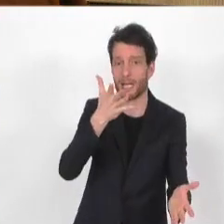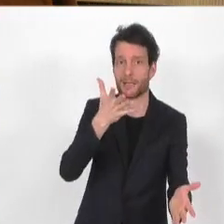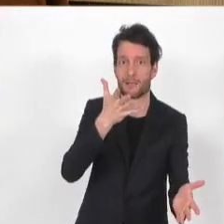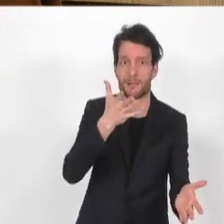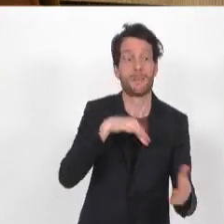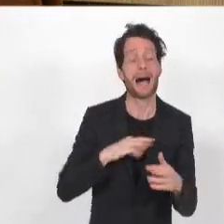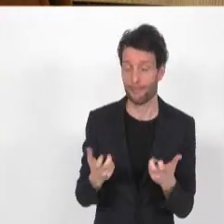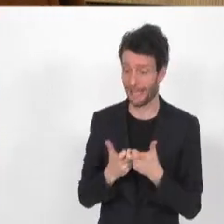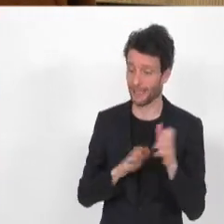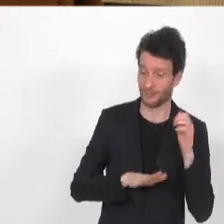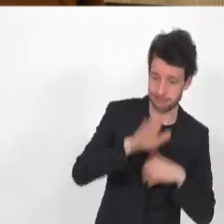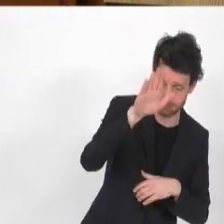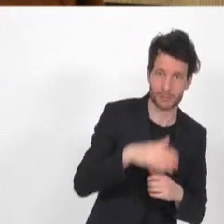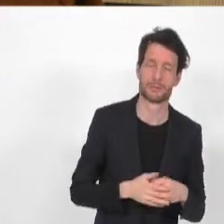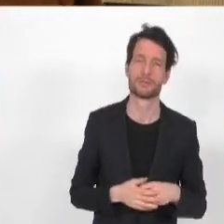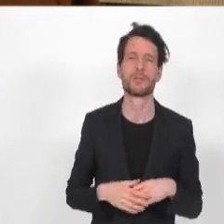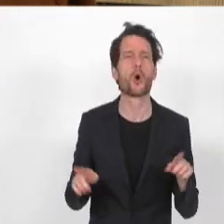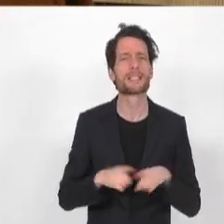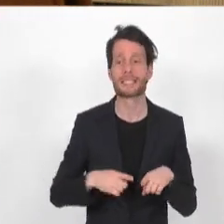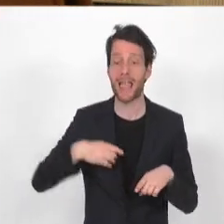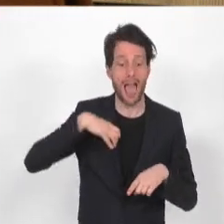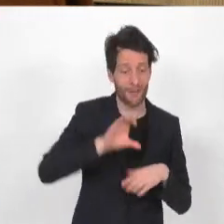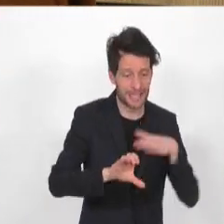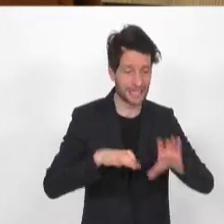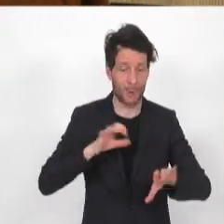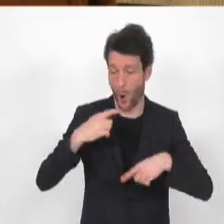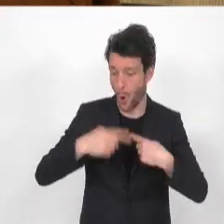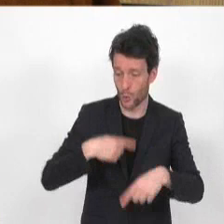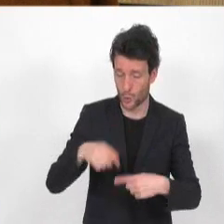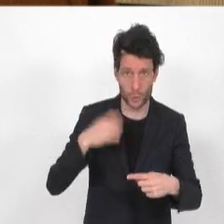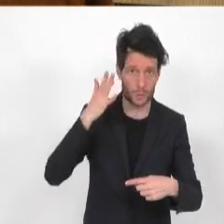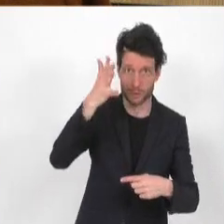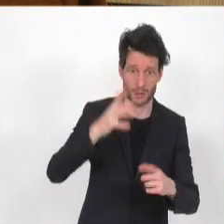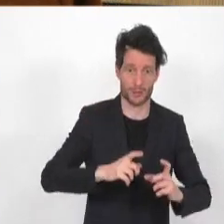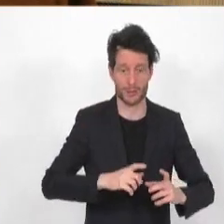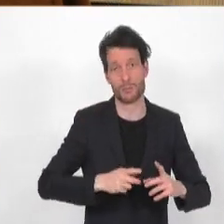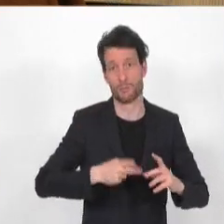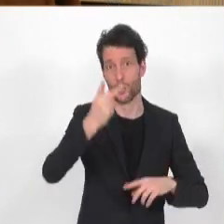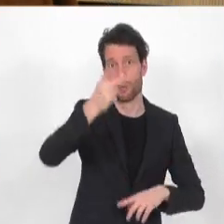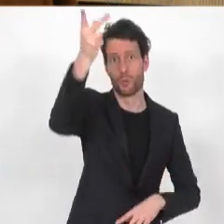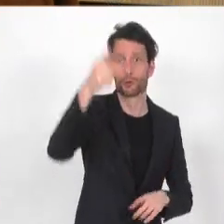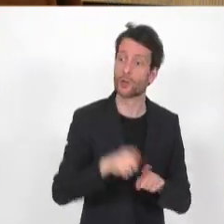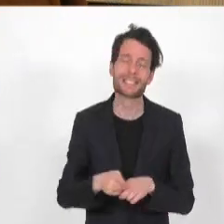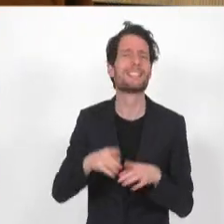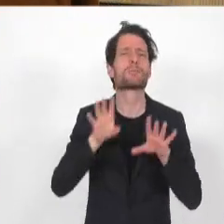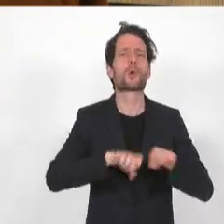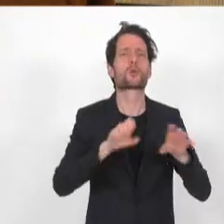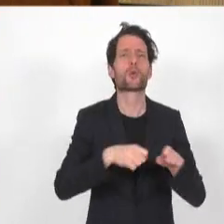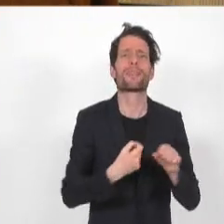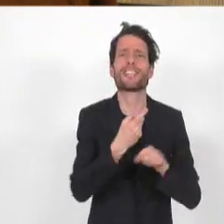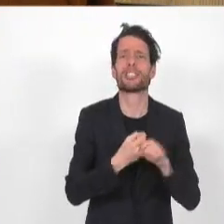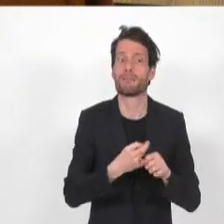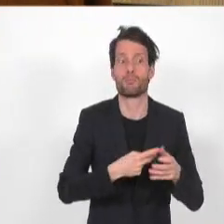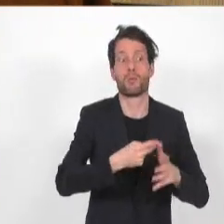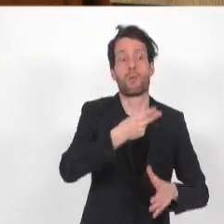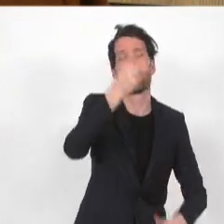l'inflation, du coût des indispensables investissements en cours et à venir, et de l'augmentation de notre production de déchets. Là où le bât blesse,